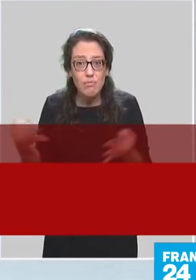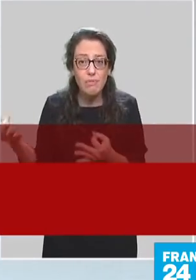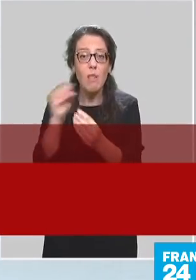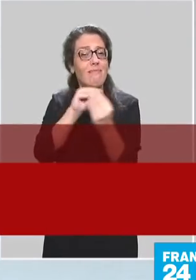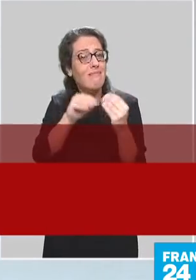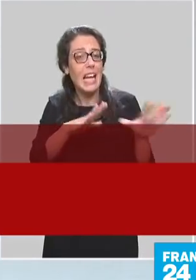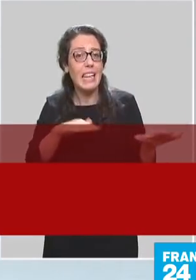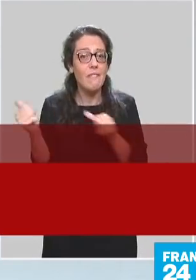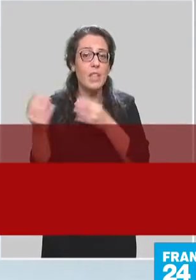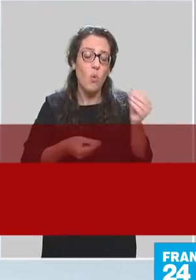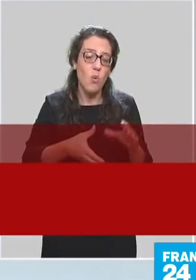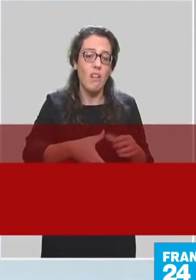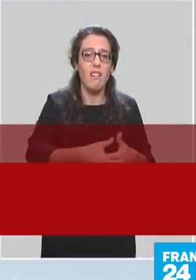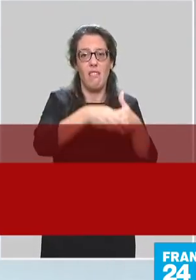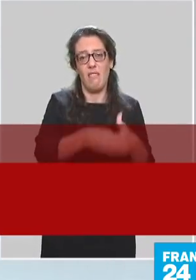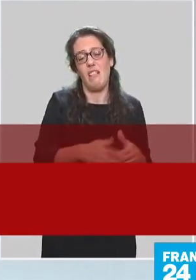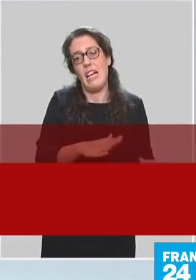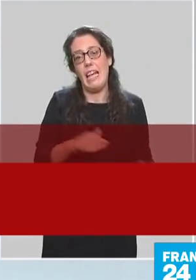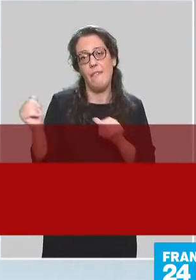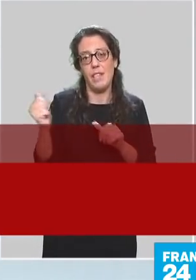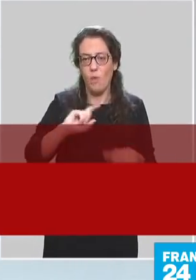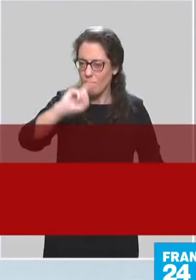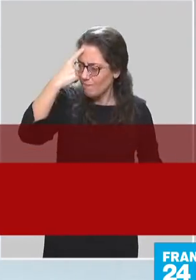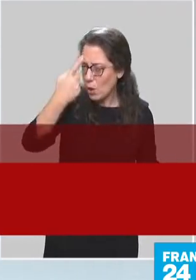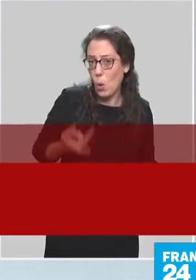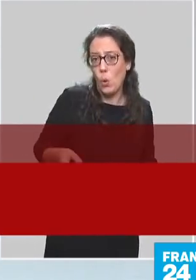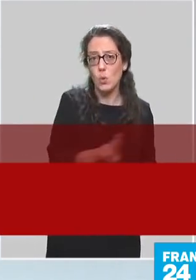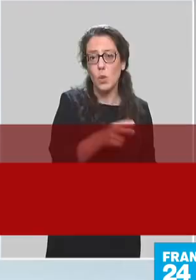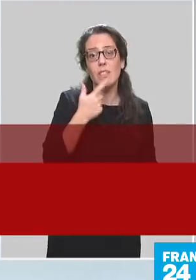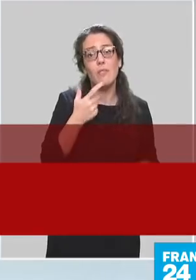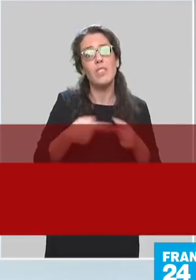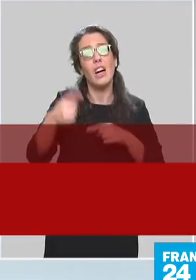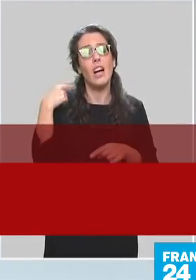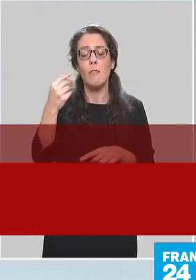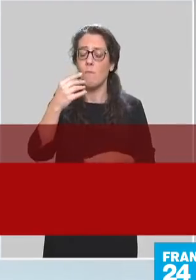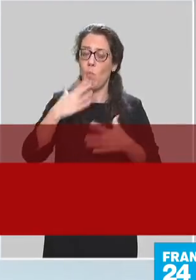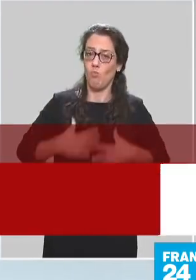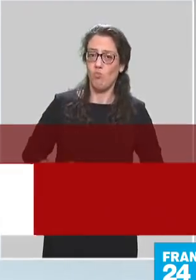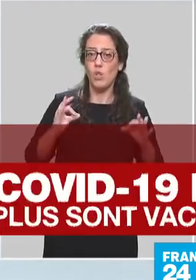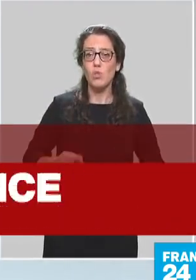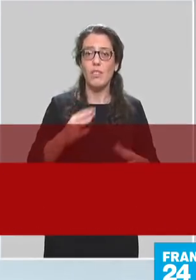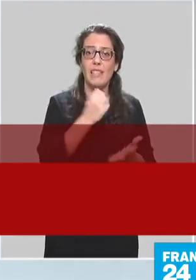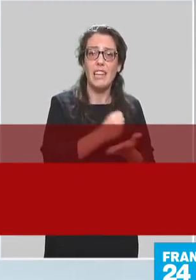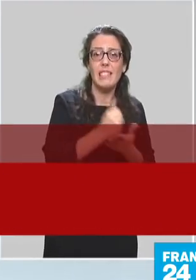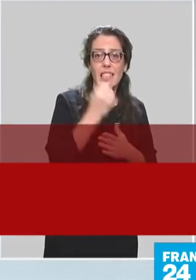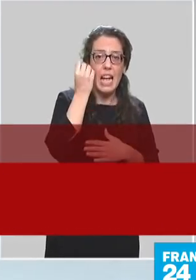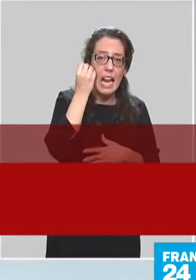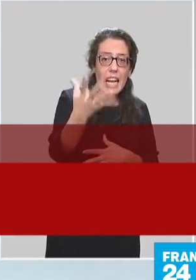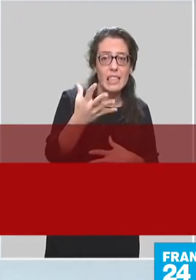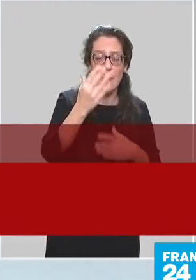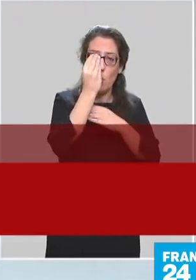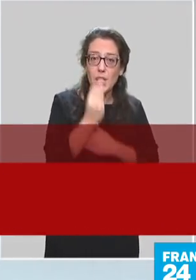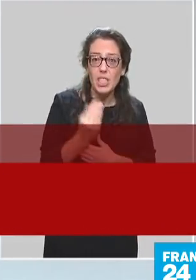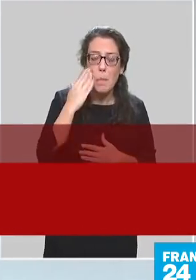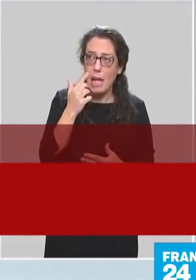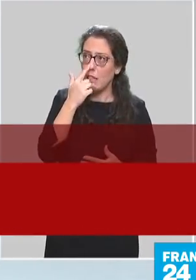bise ou se serrer la main. Adoptons à nouveau nos bons comportements de la stratégie tester, alerter, protéger. Au moindre doute, au moindre symptôme ou